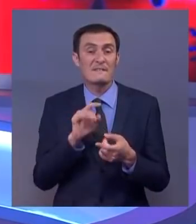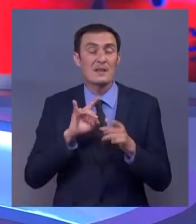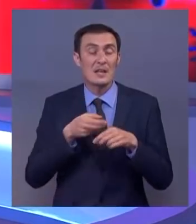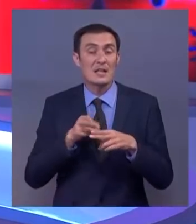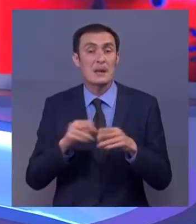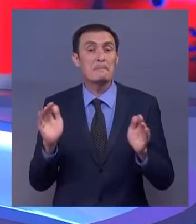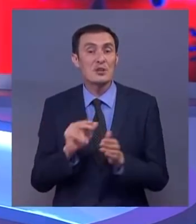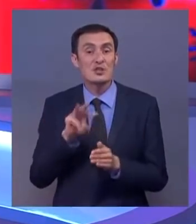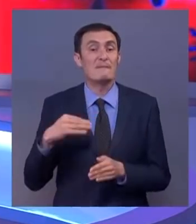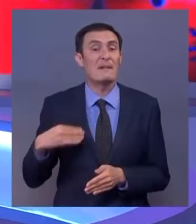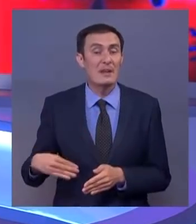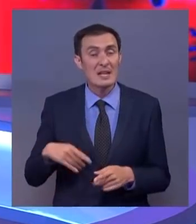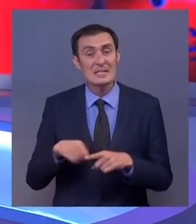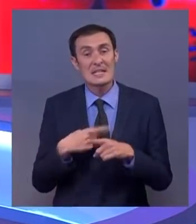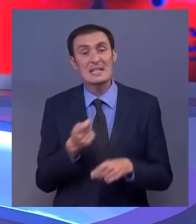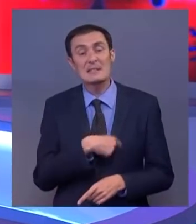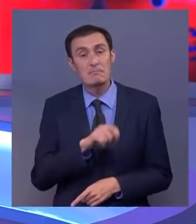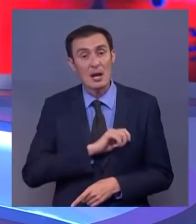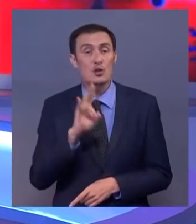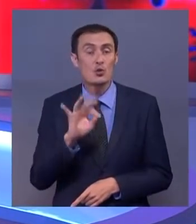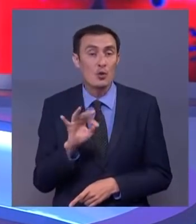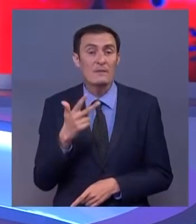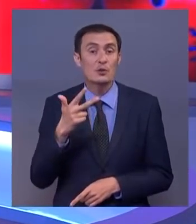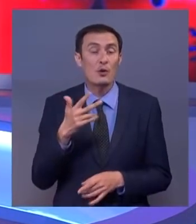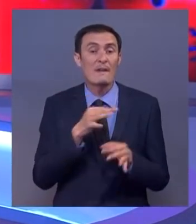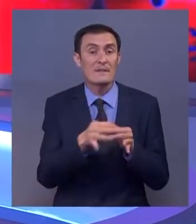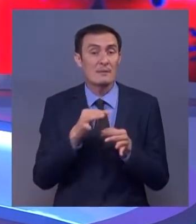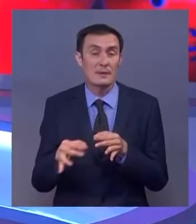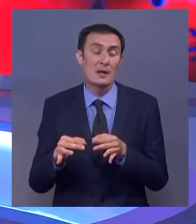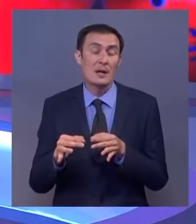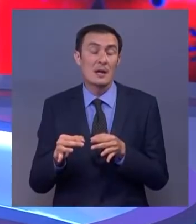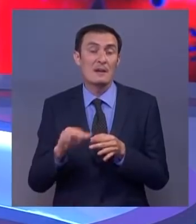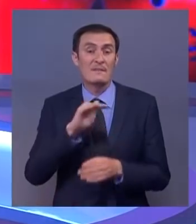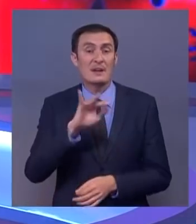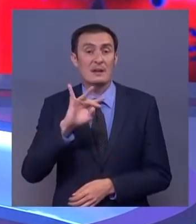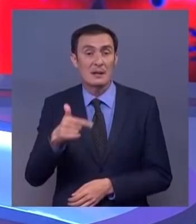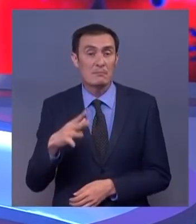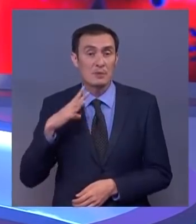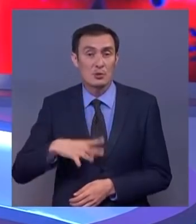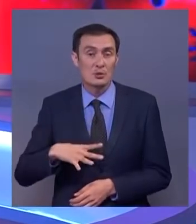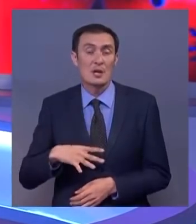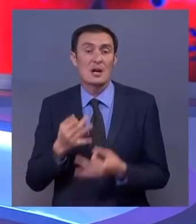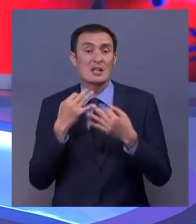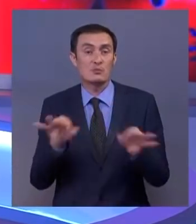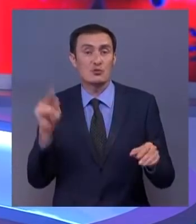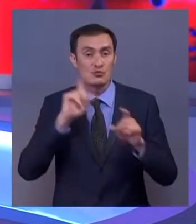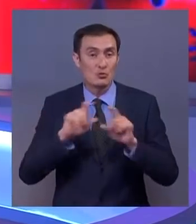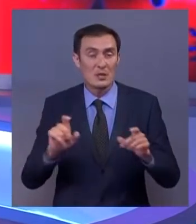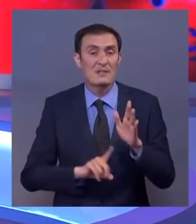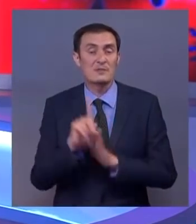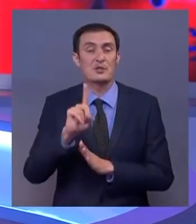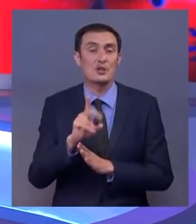намного меньше, чем во Франции или Испании, но как минимум в трех федеральных землях ФРГ пришлось распустить несколько школ из-за